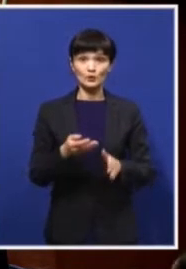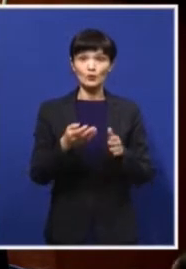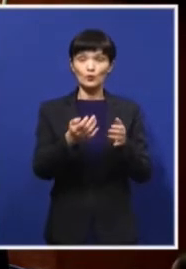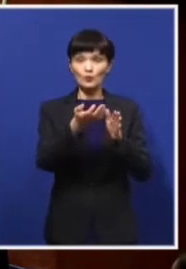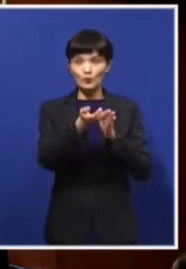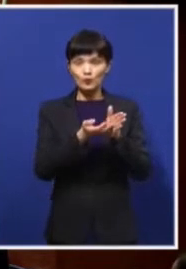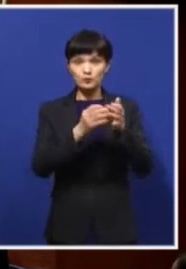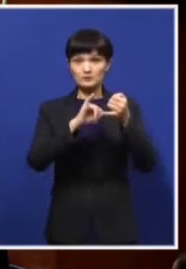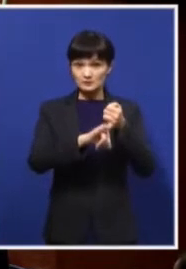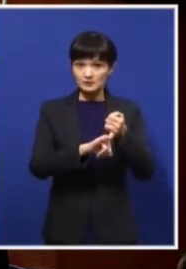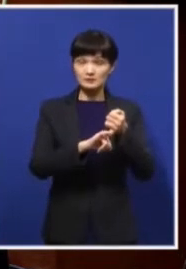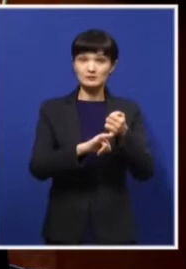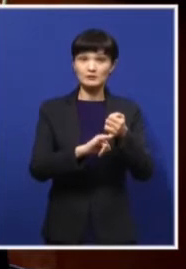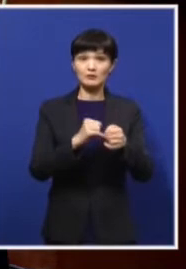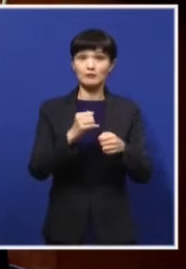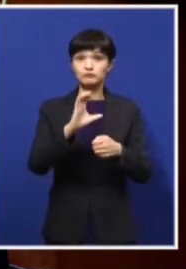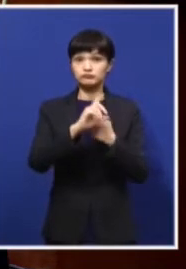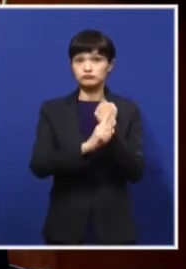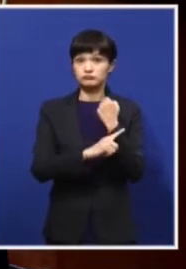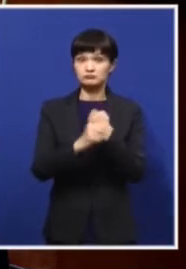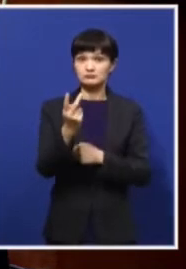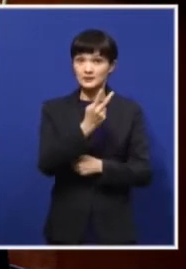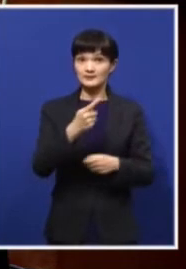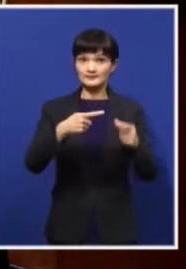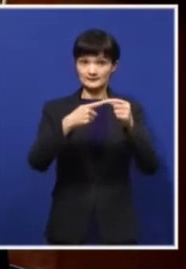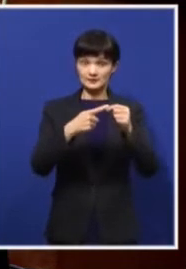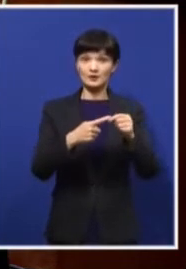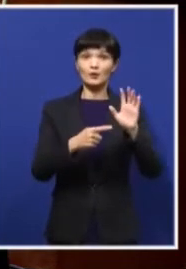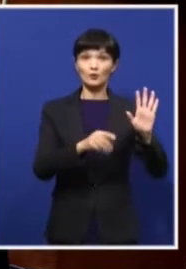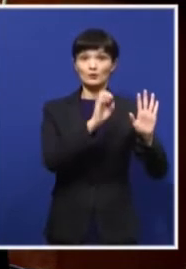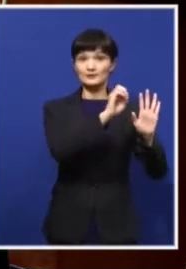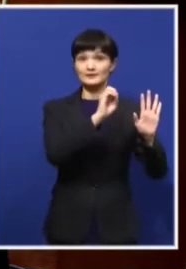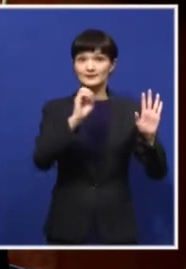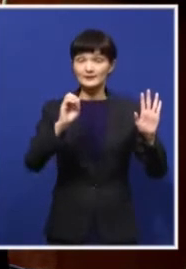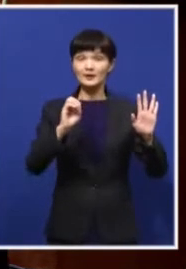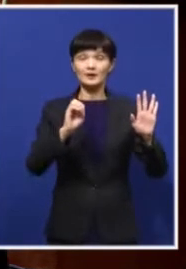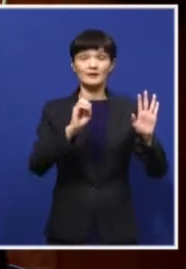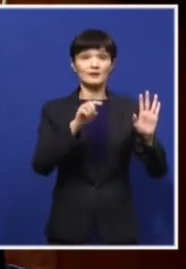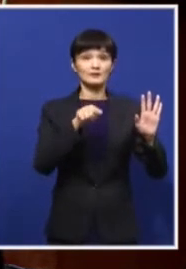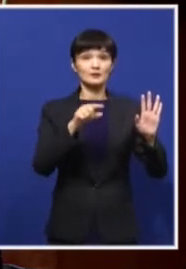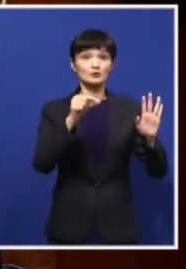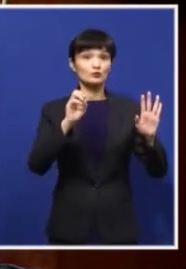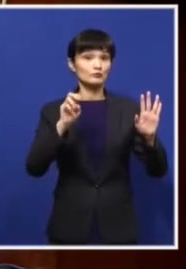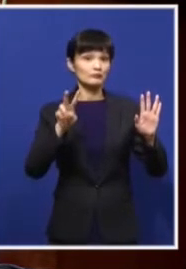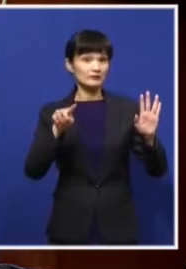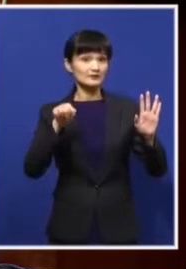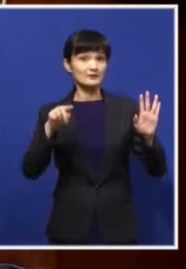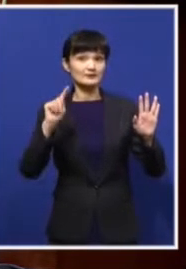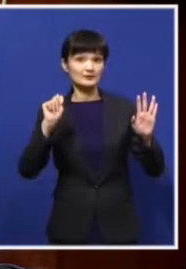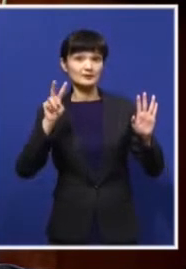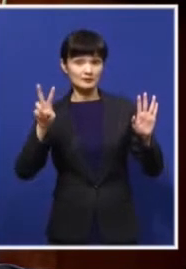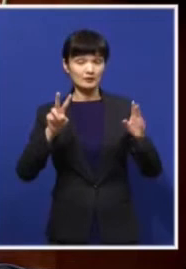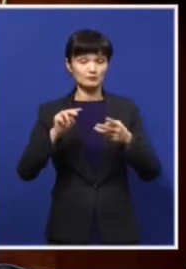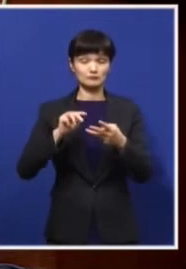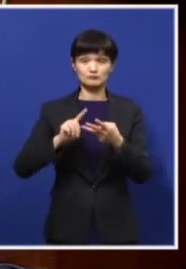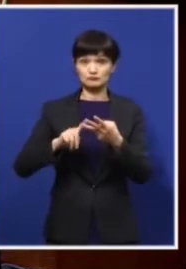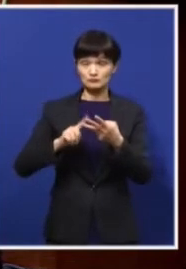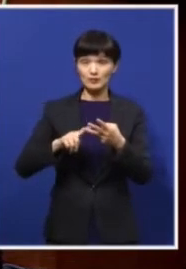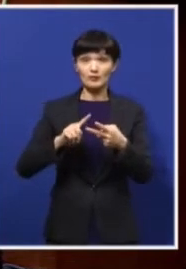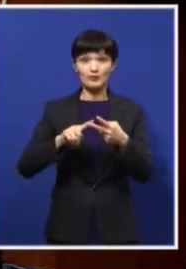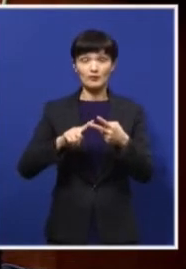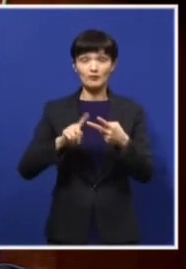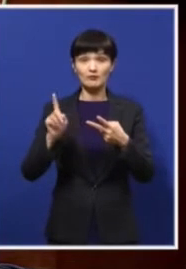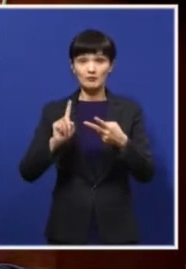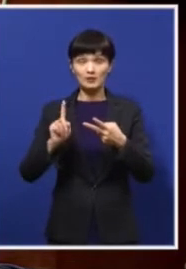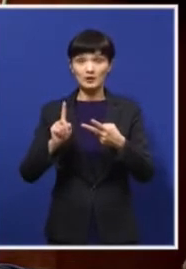成两个方式，一个是透过这个5000的这个官网可以去超商或是药妆店门市领取，可是如果是邮局的话，是不